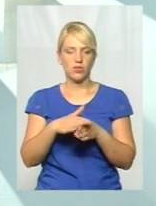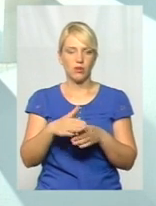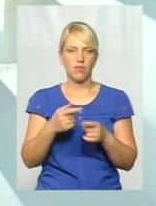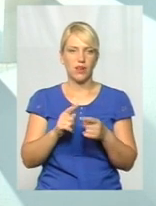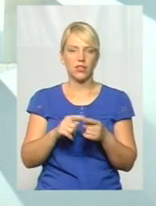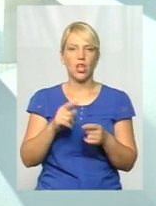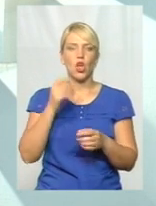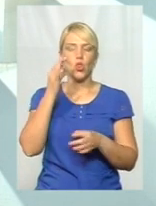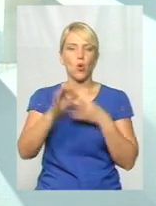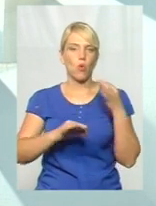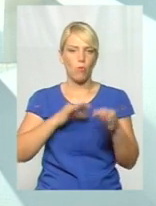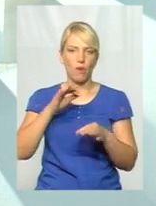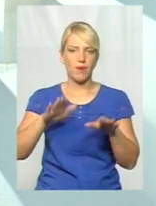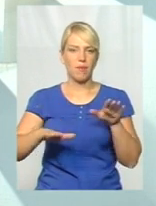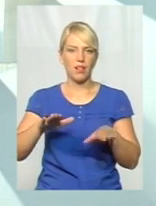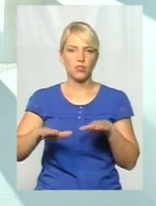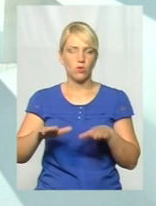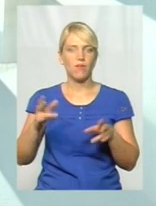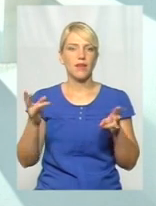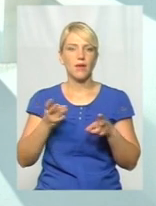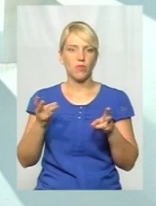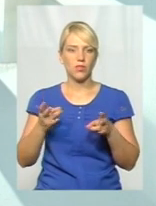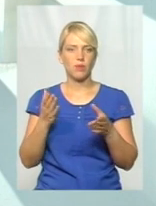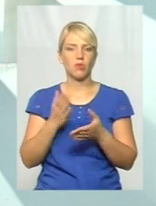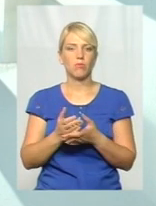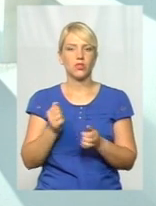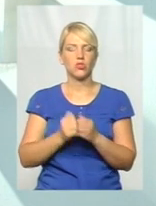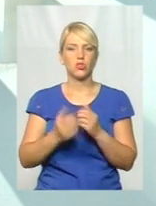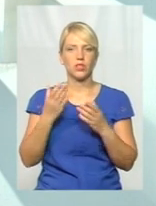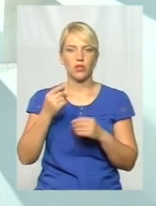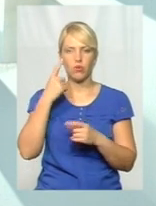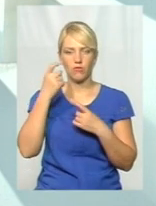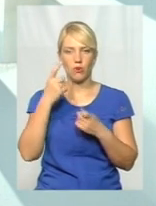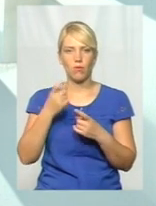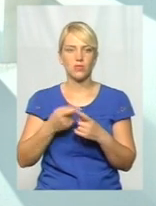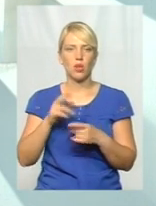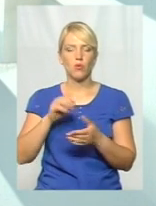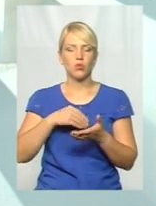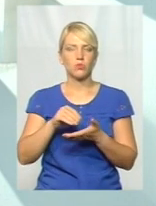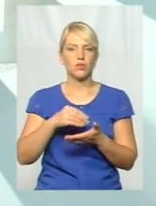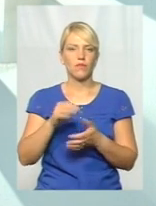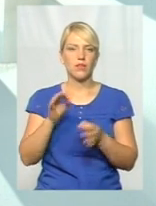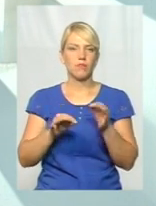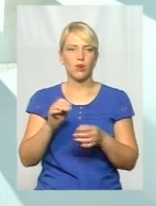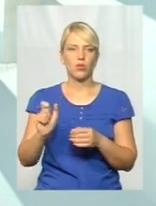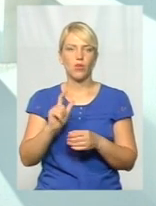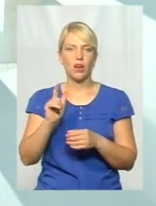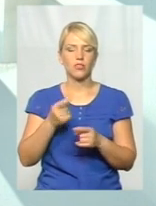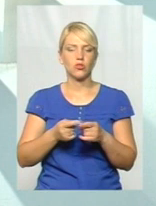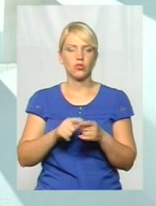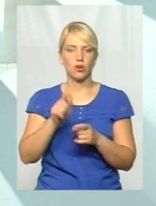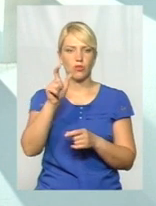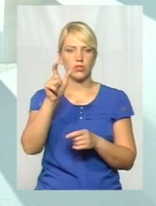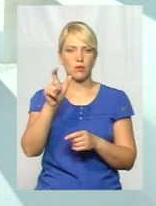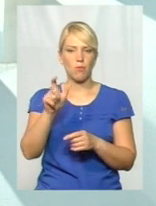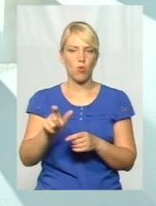добове балансування, потрібно мати щоденну інформацію про споживання природного газу в даного споживача.